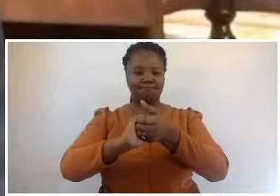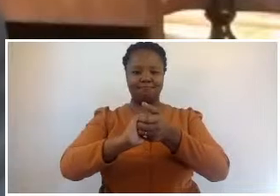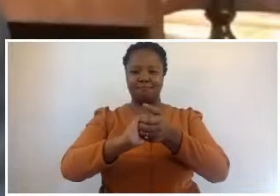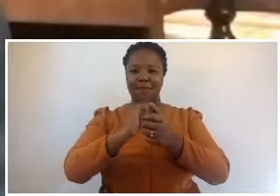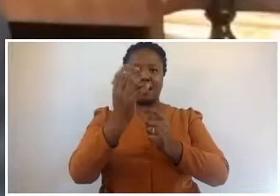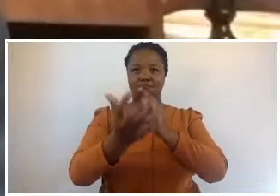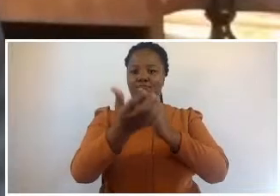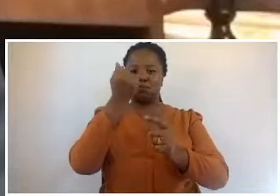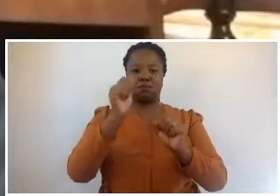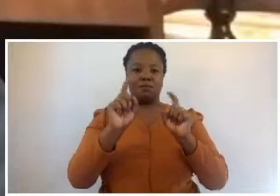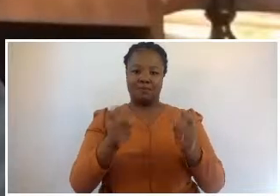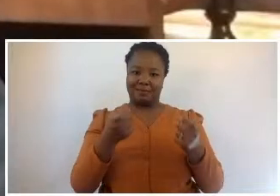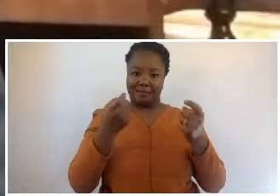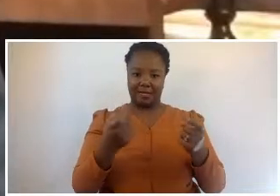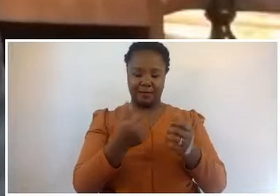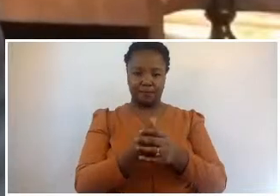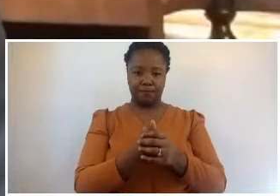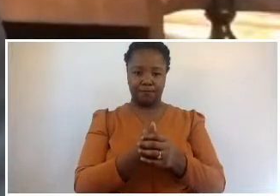moins bons.